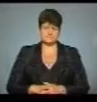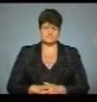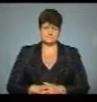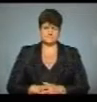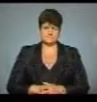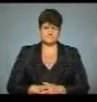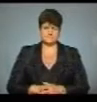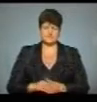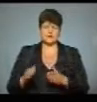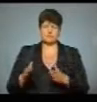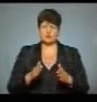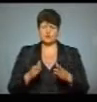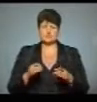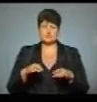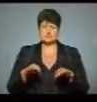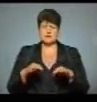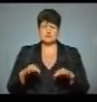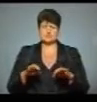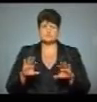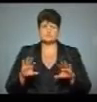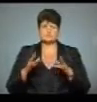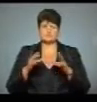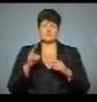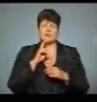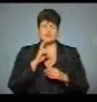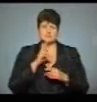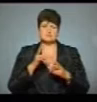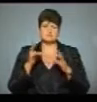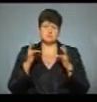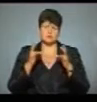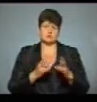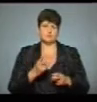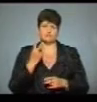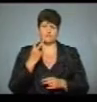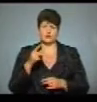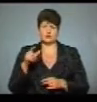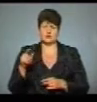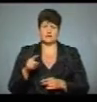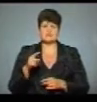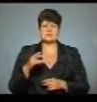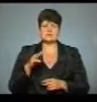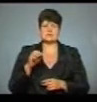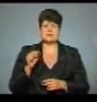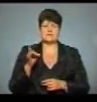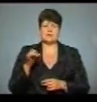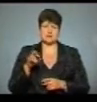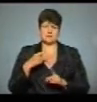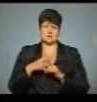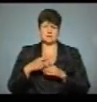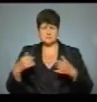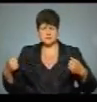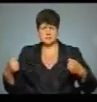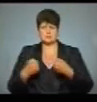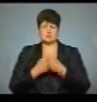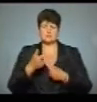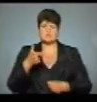У дорожньо-транспортній пригоді в Кременці травмувалися двоє людей. Це пасажири ЗАЗ «Таврії», яка на перехресті зіткнулася із вантажівкою